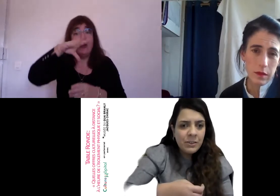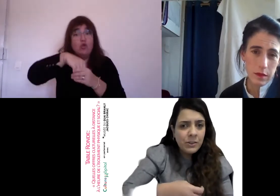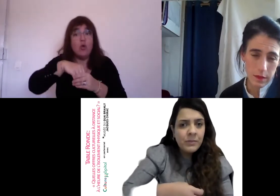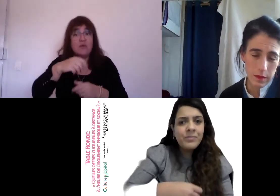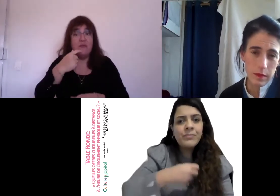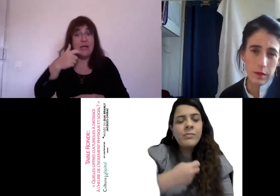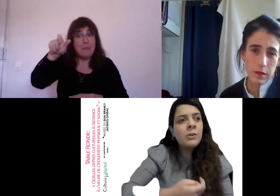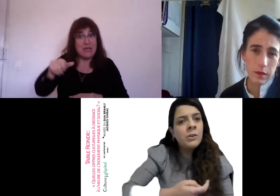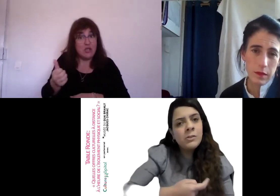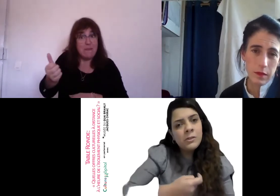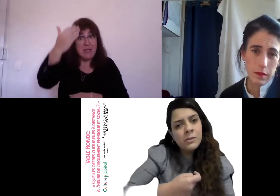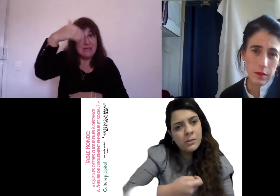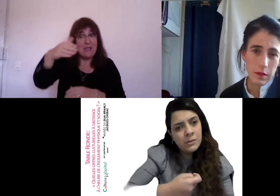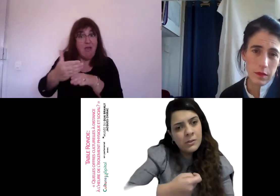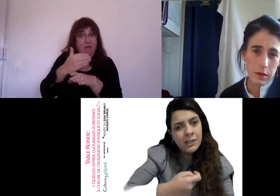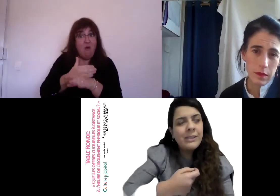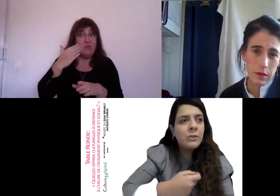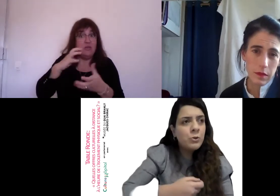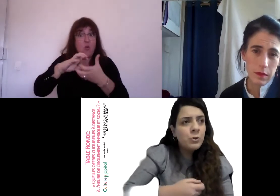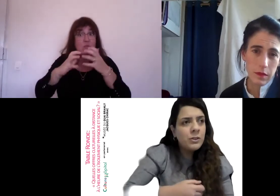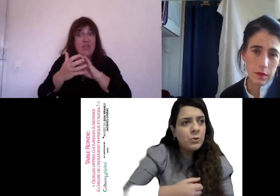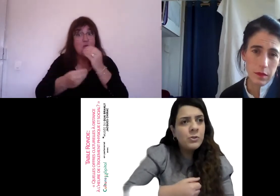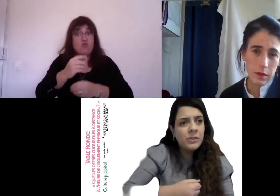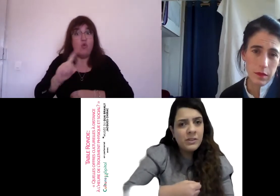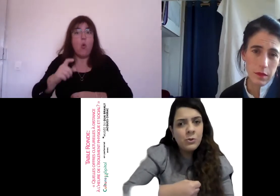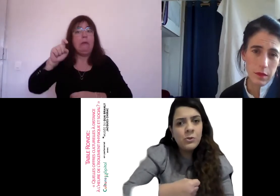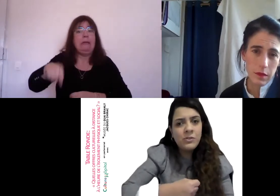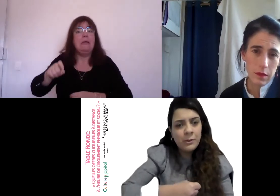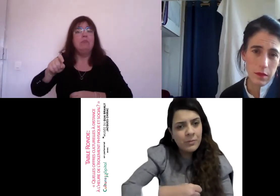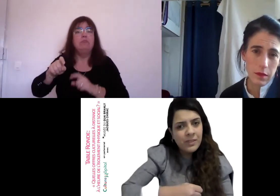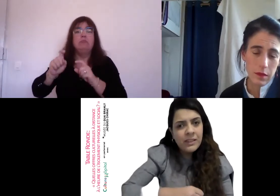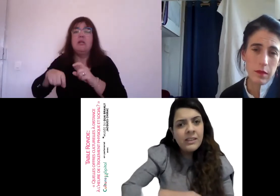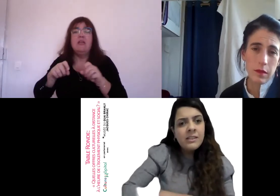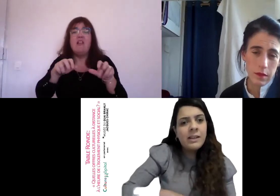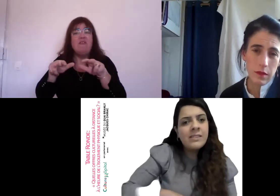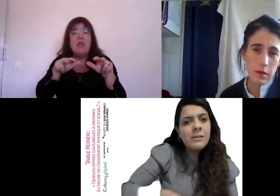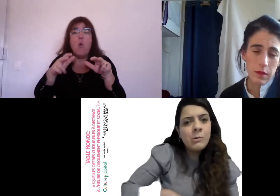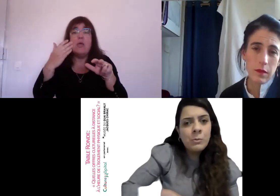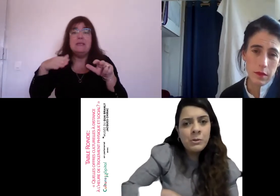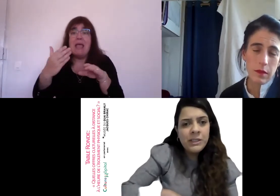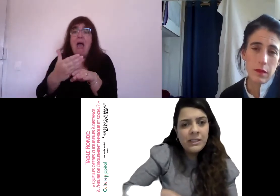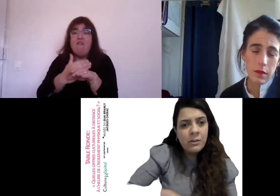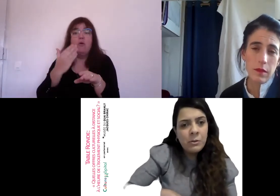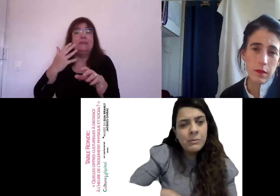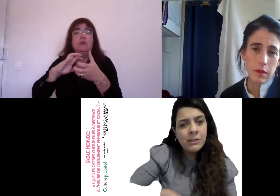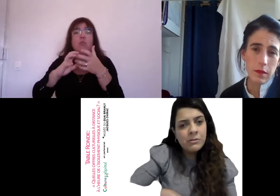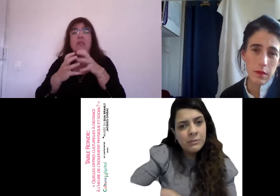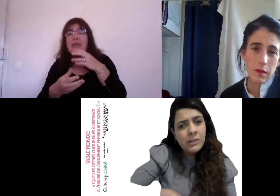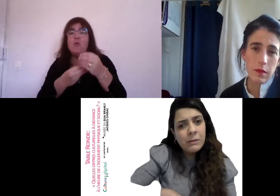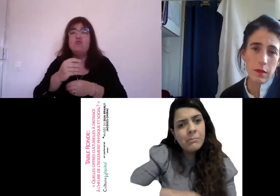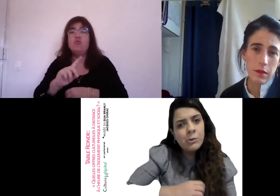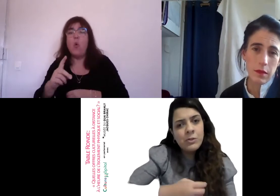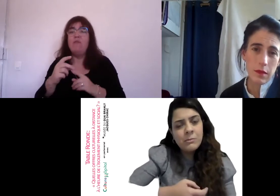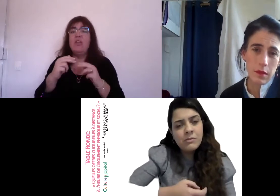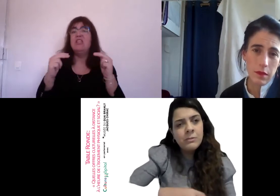quoi s'attendre en cliquant sur une vidéo. Voilà, ça c'est pour le premier confinement.